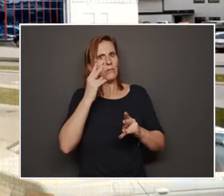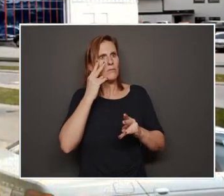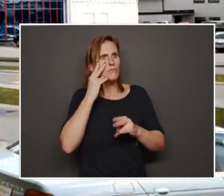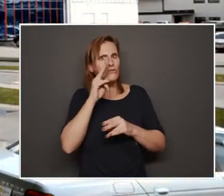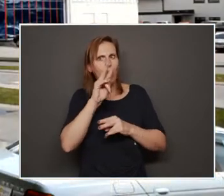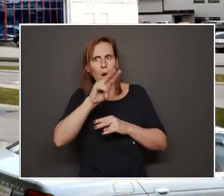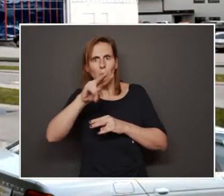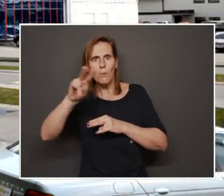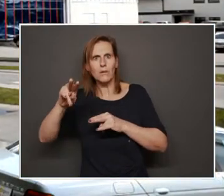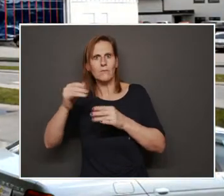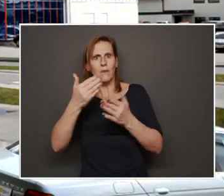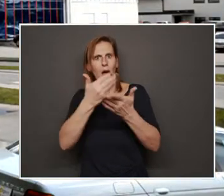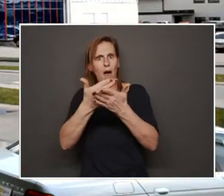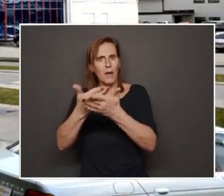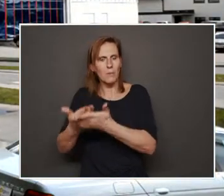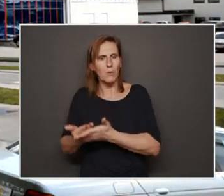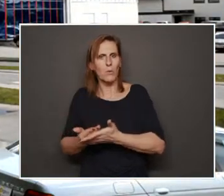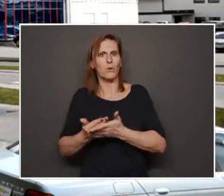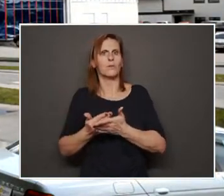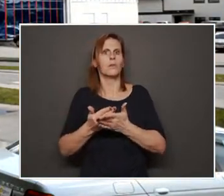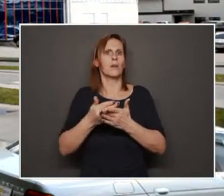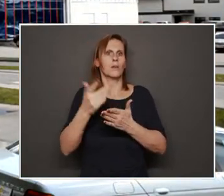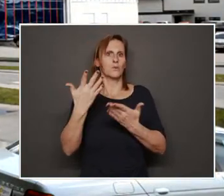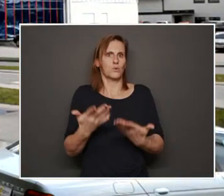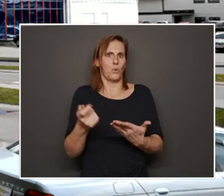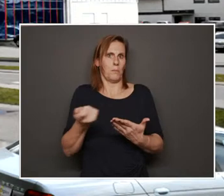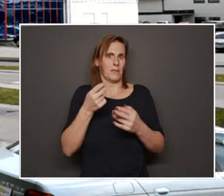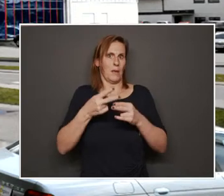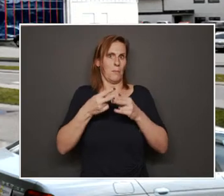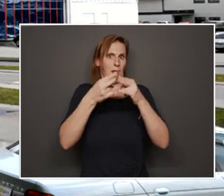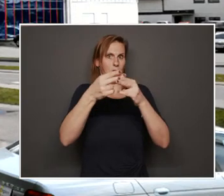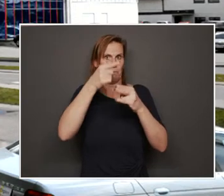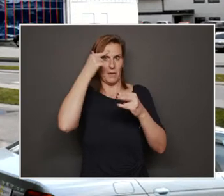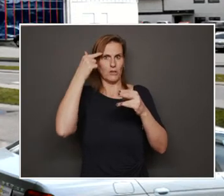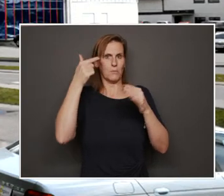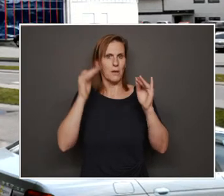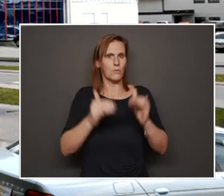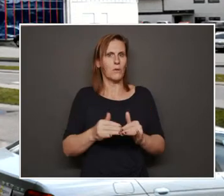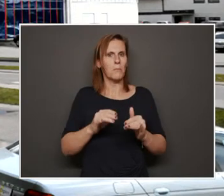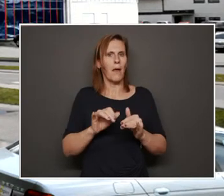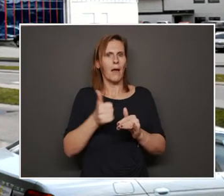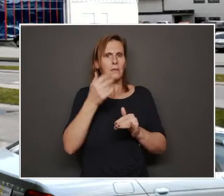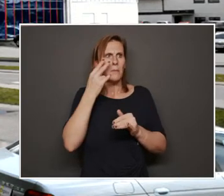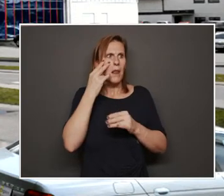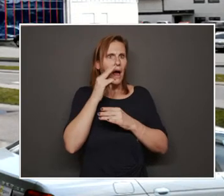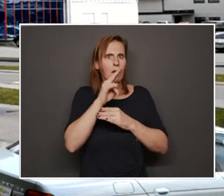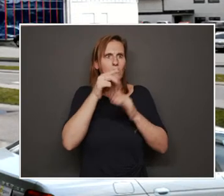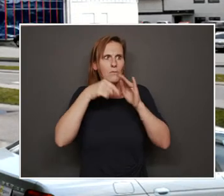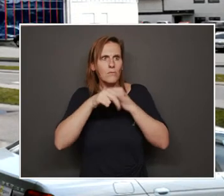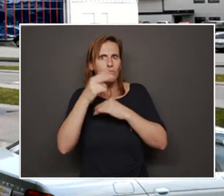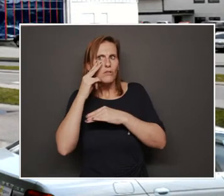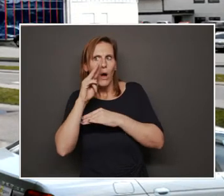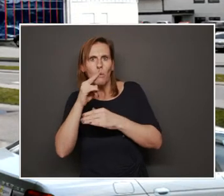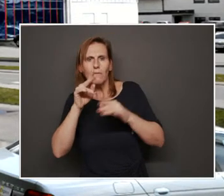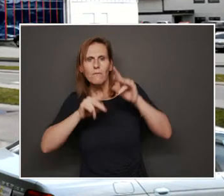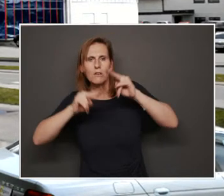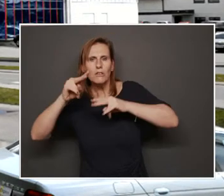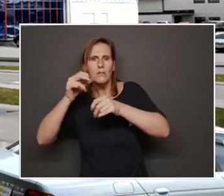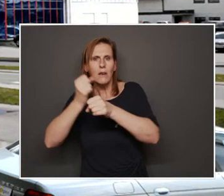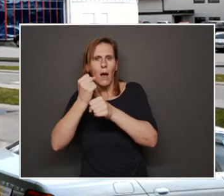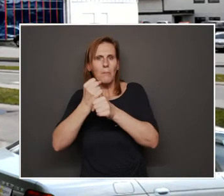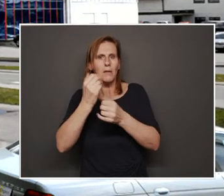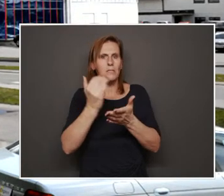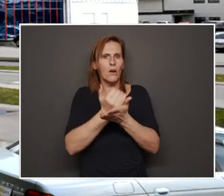Durch dieses Angebot hilft der Betrieb Personen mit Beeinträchtigung, erste Einblicke in die verschiedenen Tätigkeitsfelder zu erlangen.